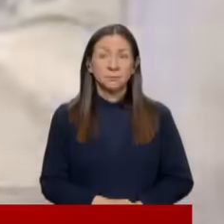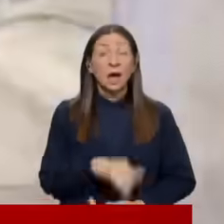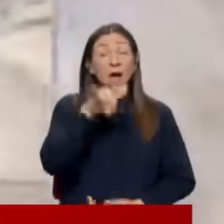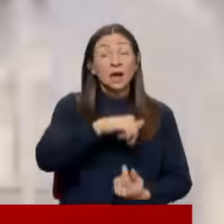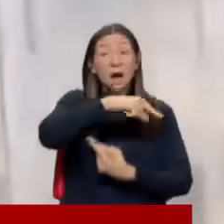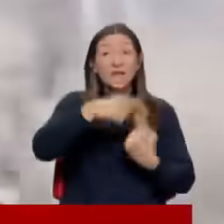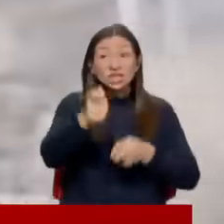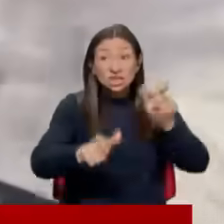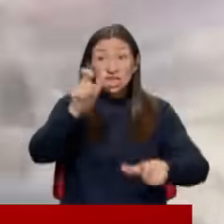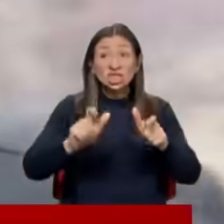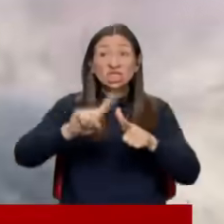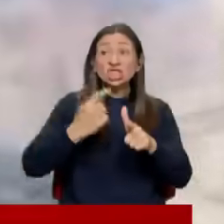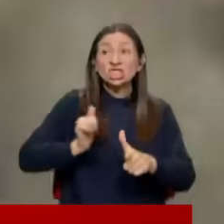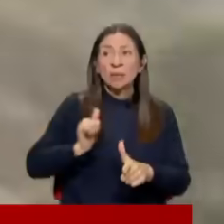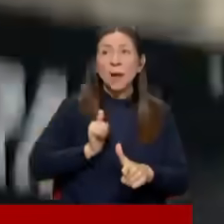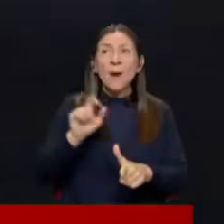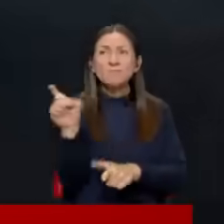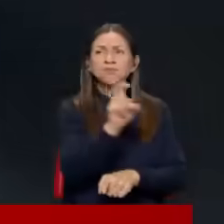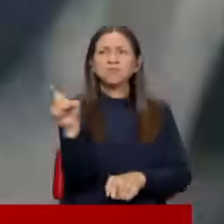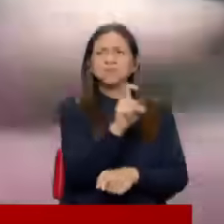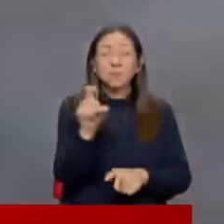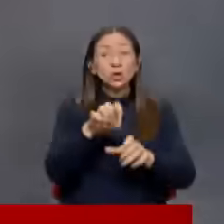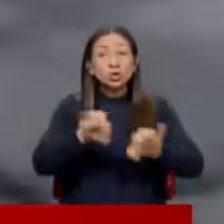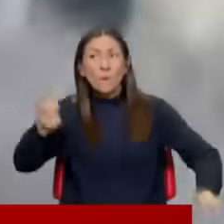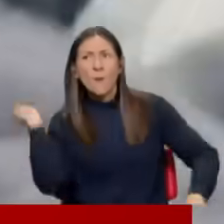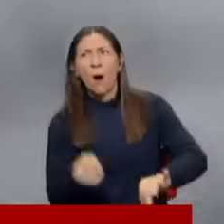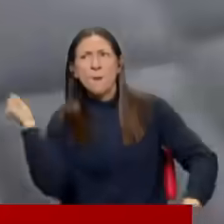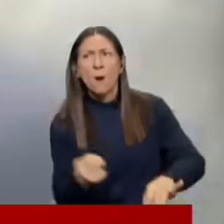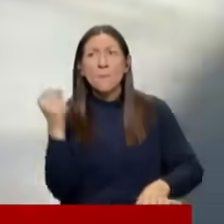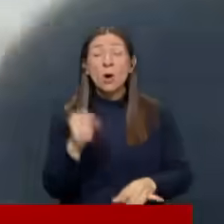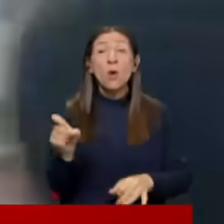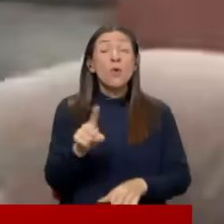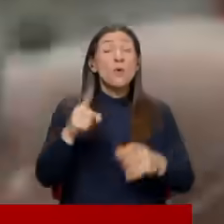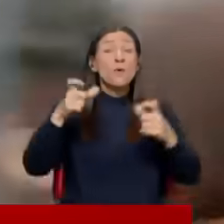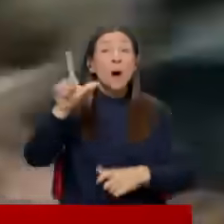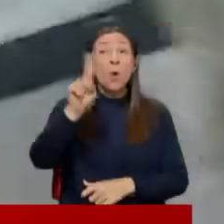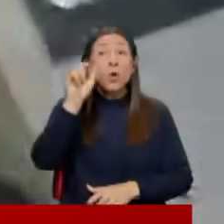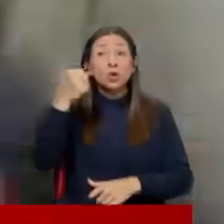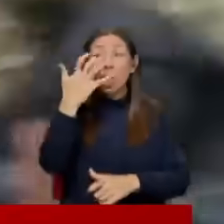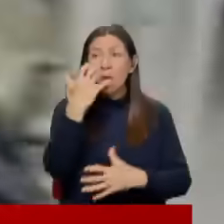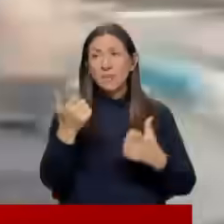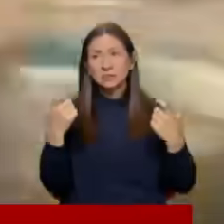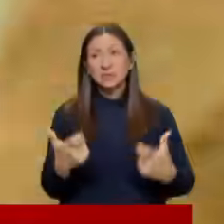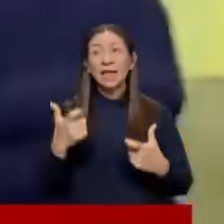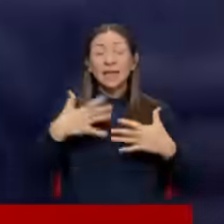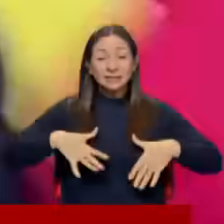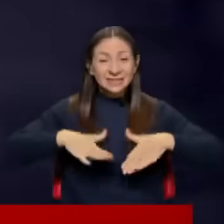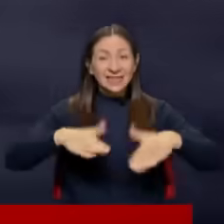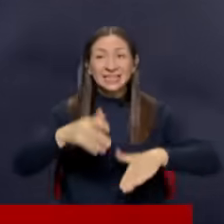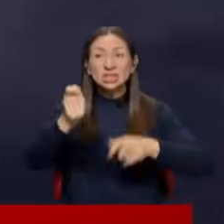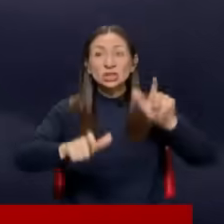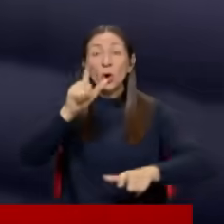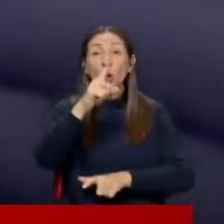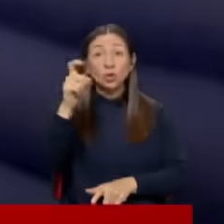Hakkını arayan işçilere jandarma biber gazı sıktı, copla müdahale etti. Şanlıurfa'da 10 gündür nöbet tutan tekstil